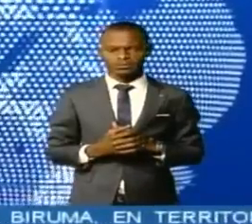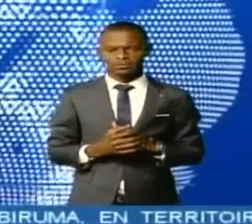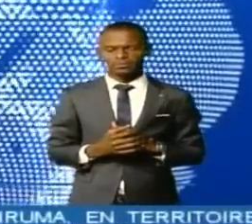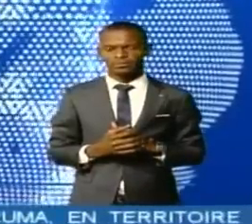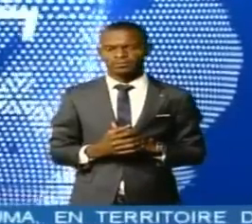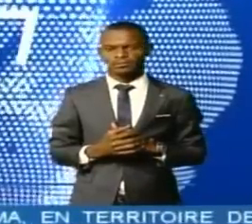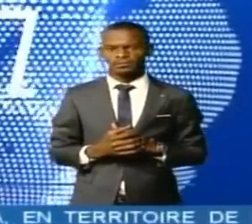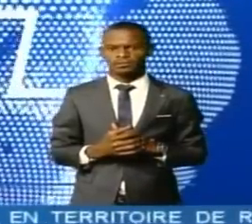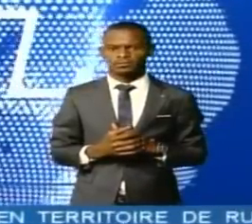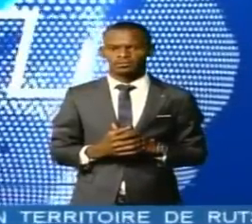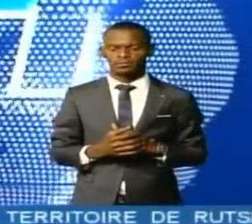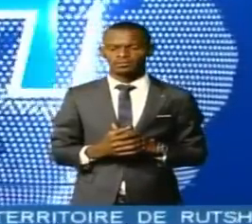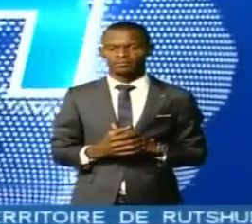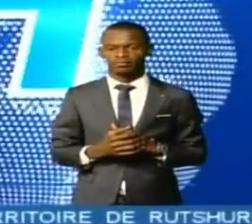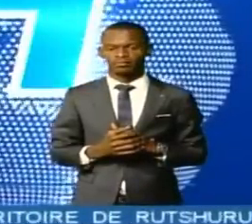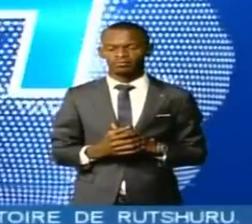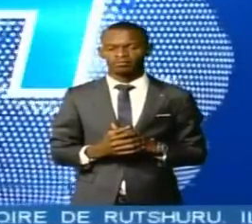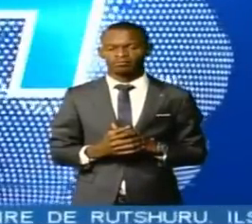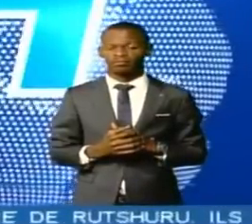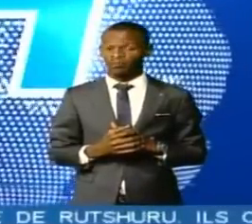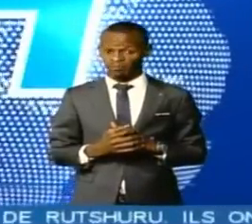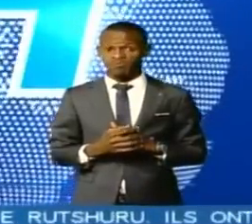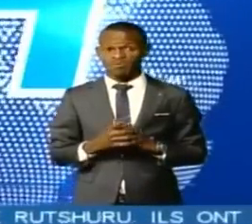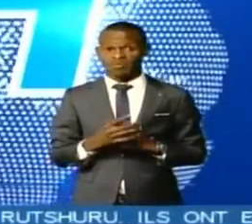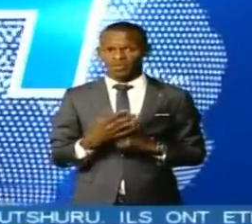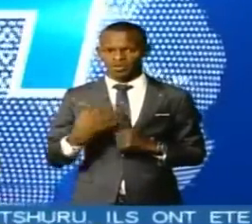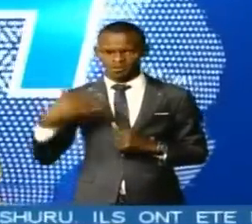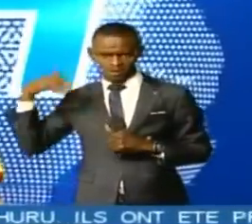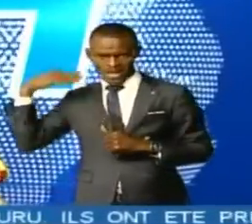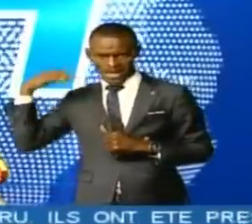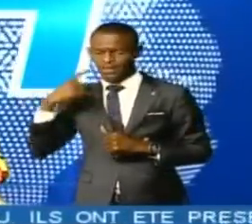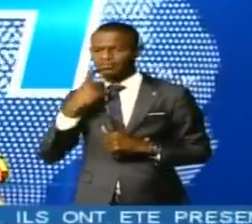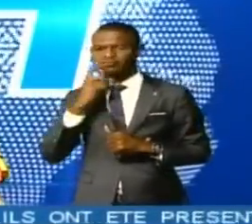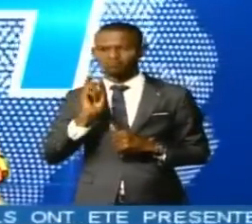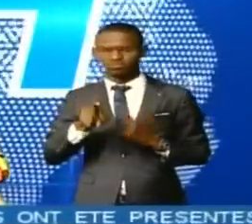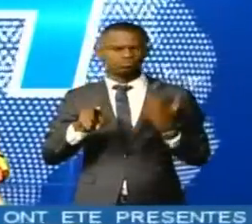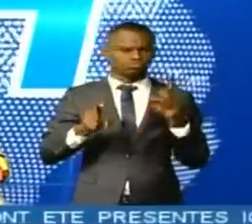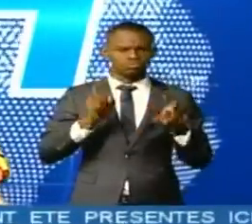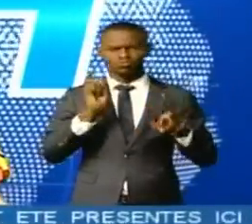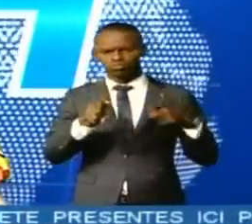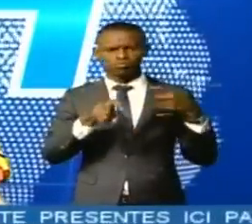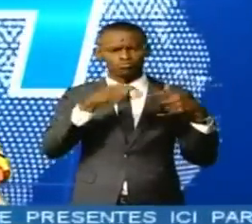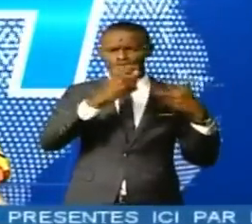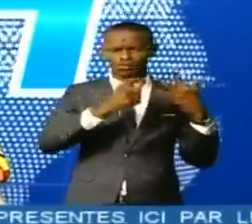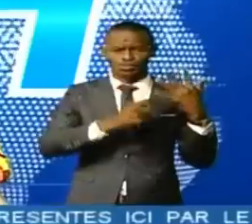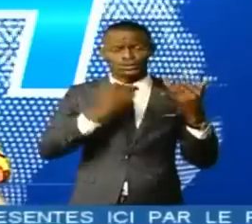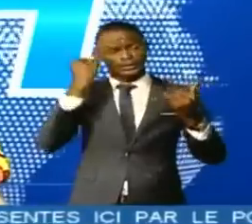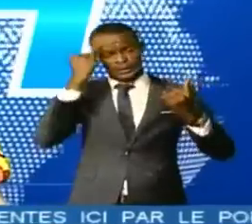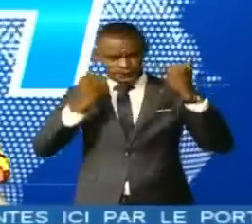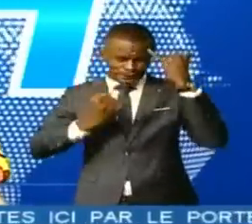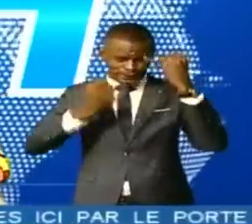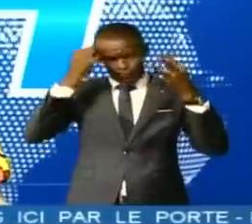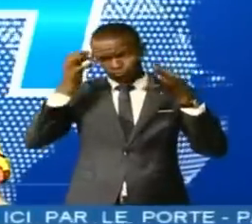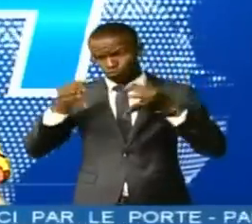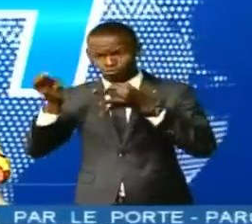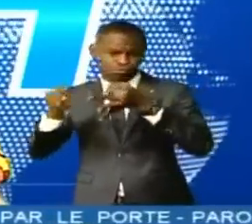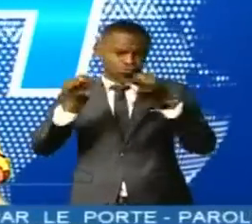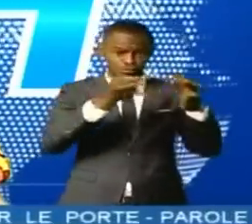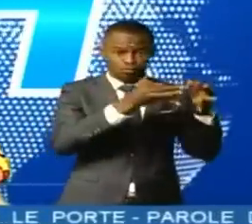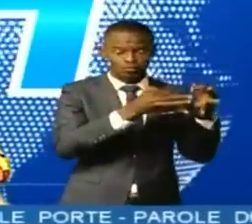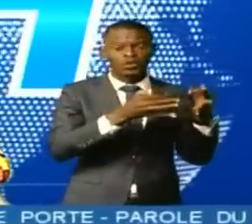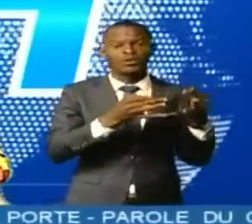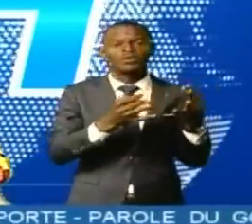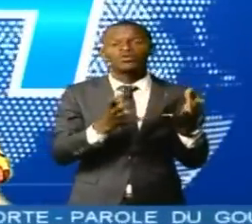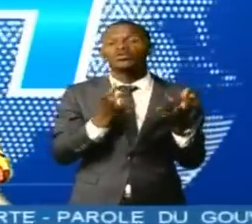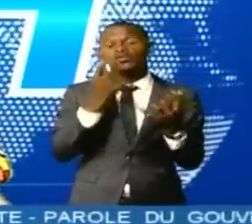Plusieurs résolutions ont été adoptées pour valoriser le métier de médecin vétérinaire au cours de la 2e Assemblée générale de l'Ordre